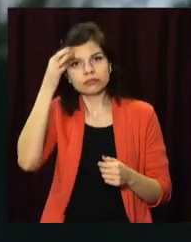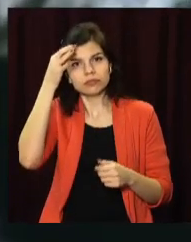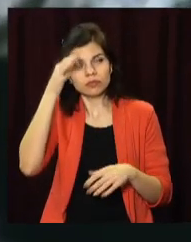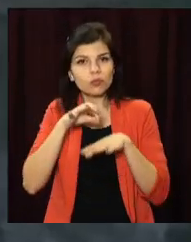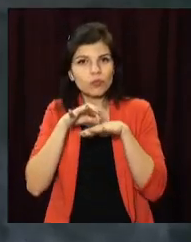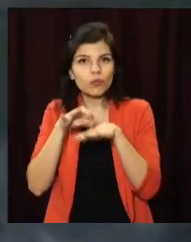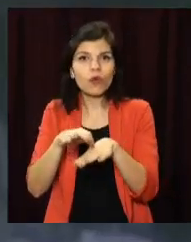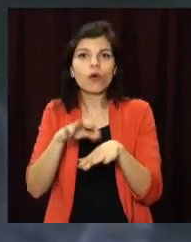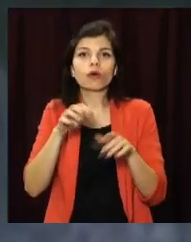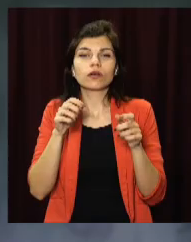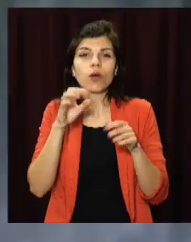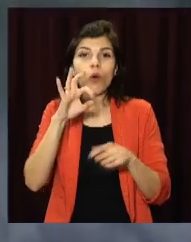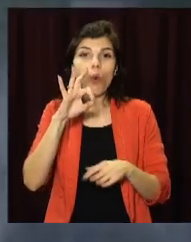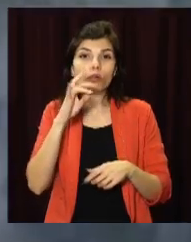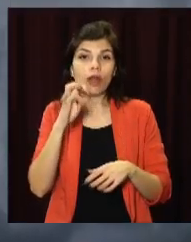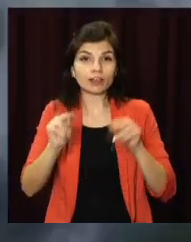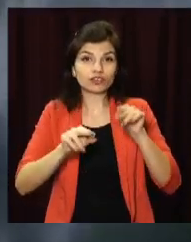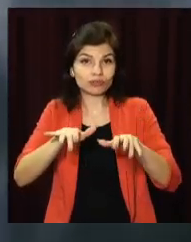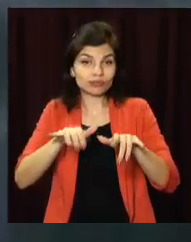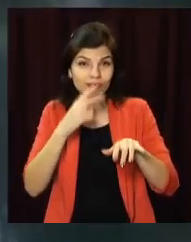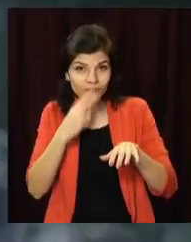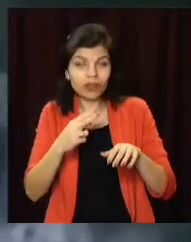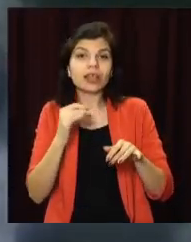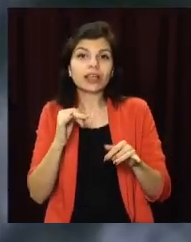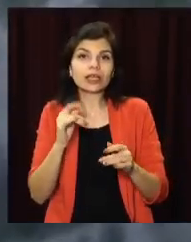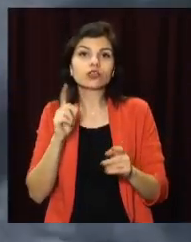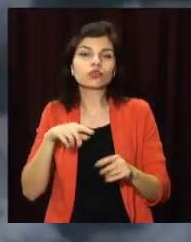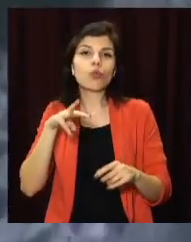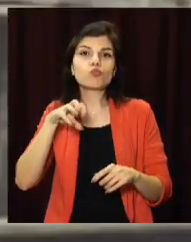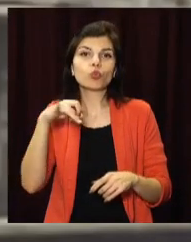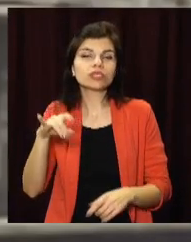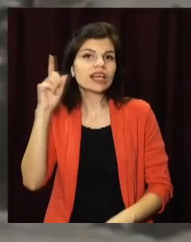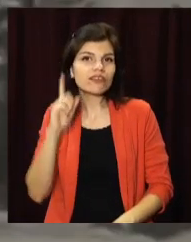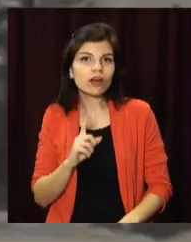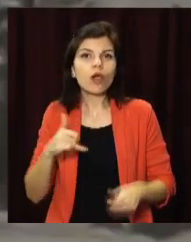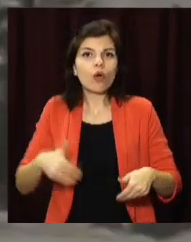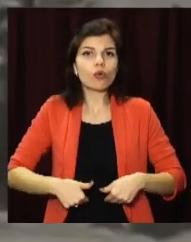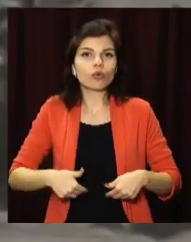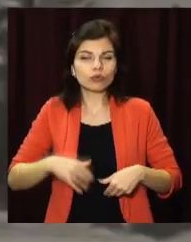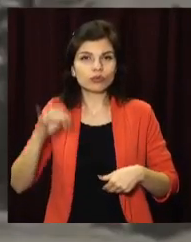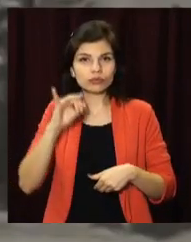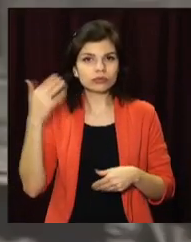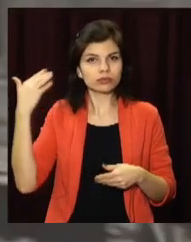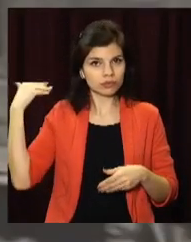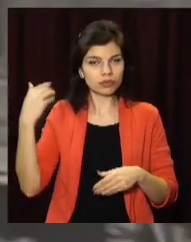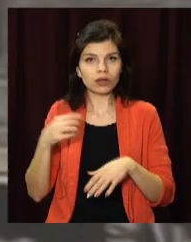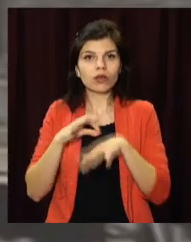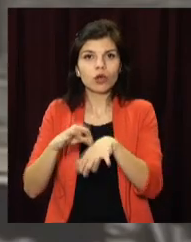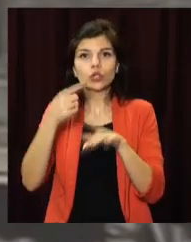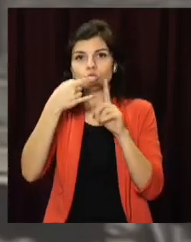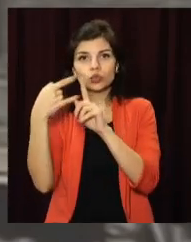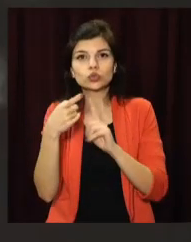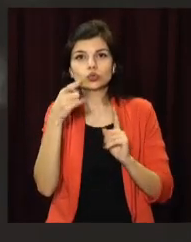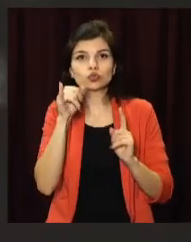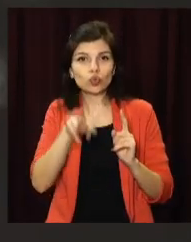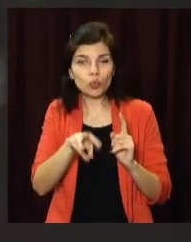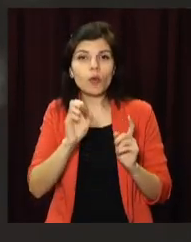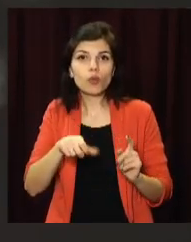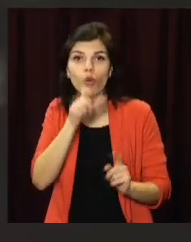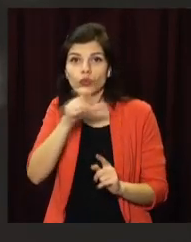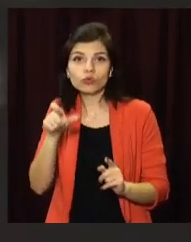просвітницькі заходи. Цьогоріч вони пройдуть як онлайн, так і офлайн. Зокрема, в Музеї пам'яті єврейського народу та Голокост в Україні.